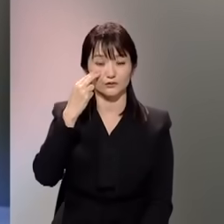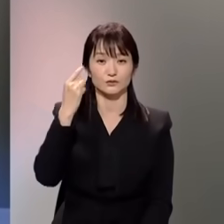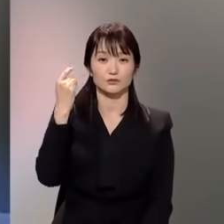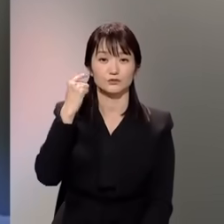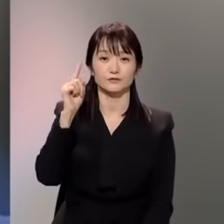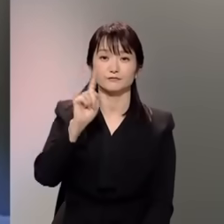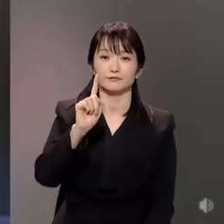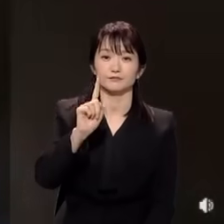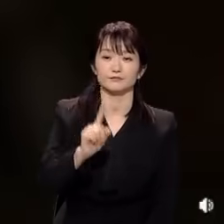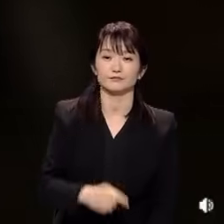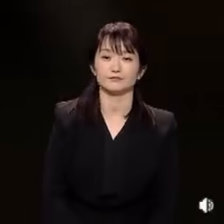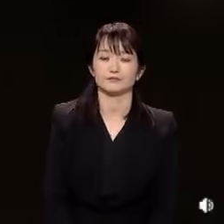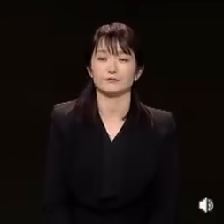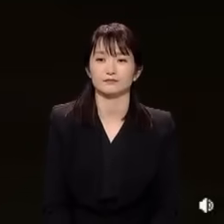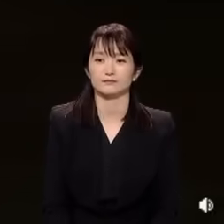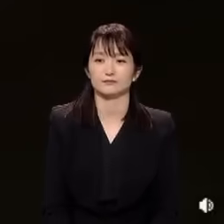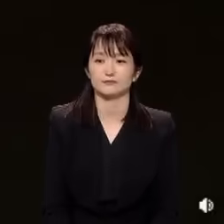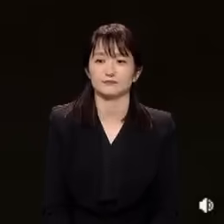가보시죠.